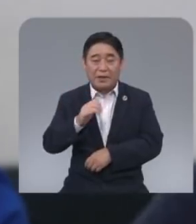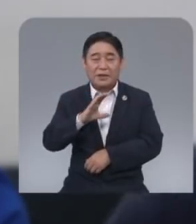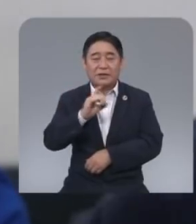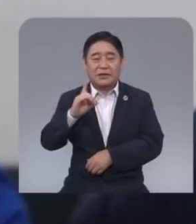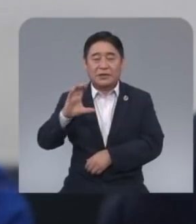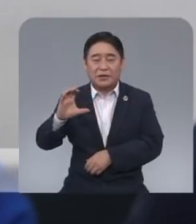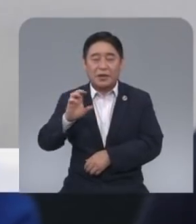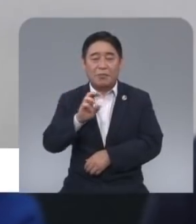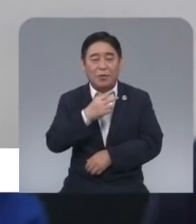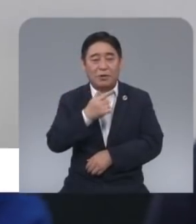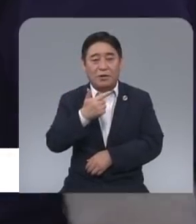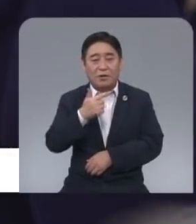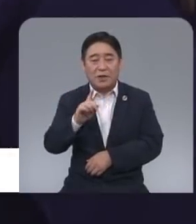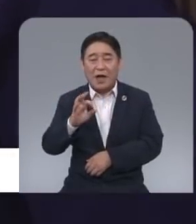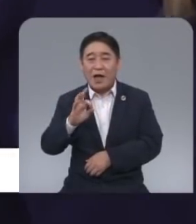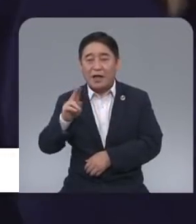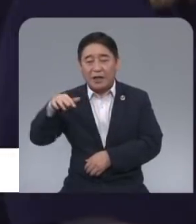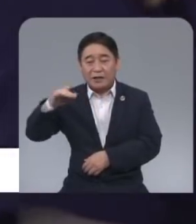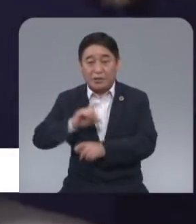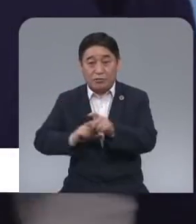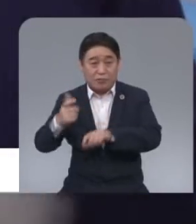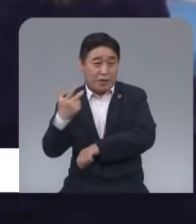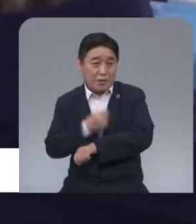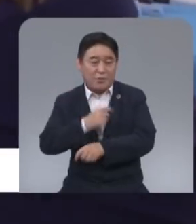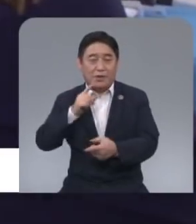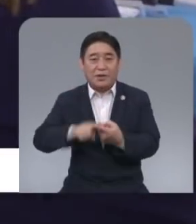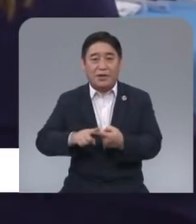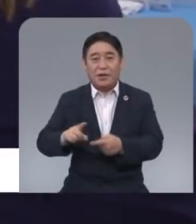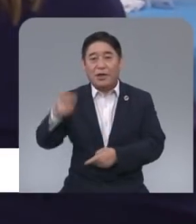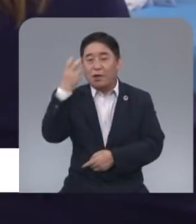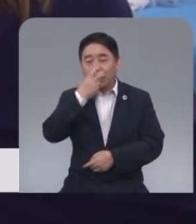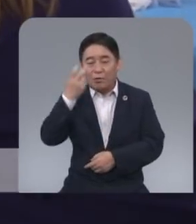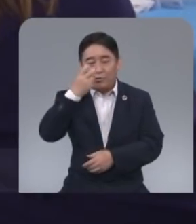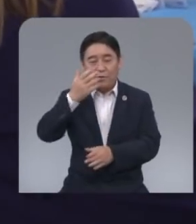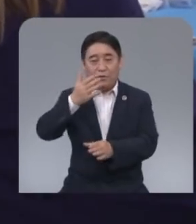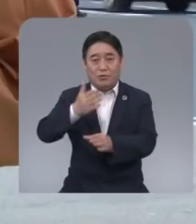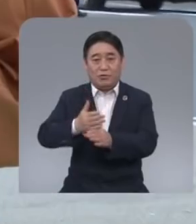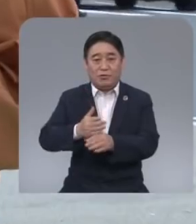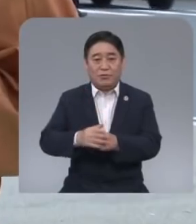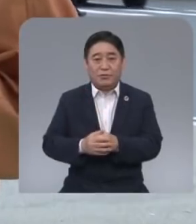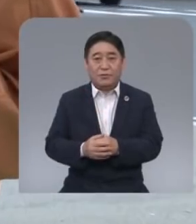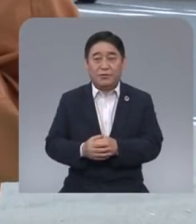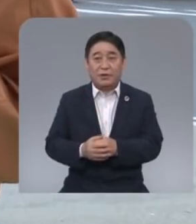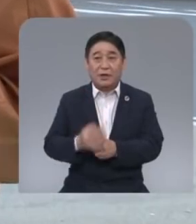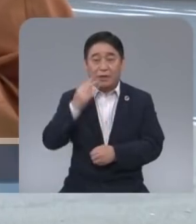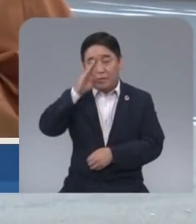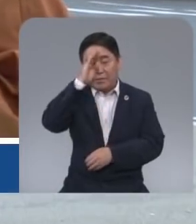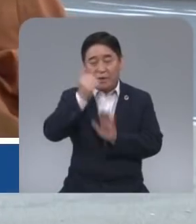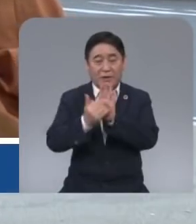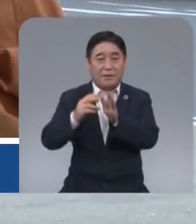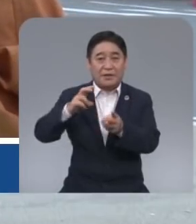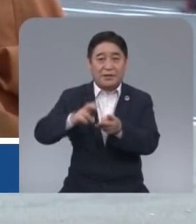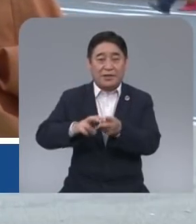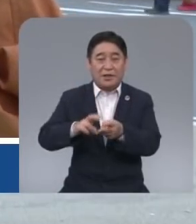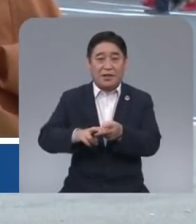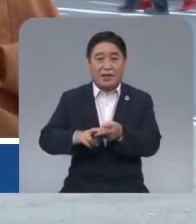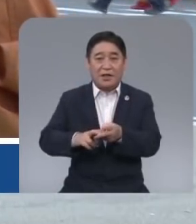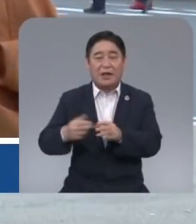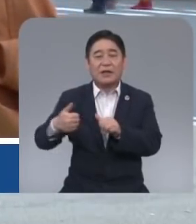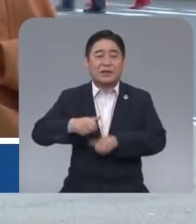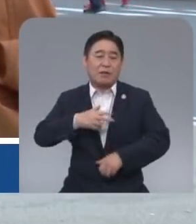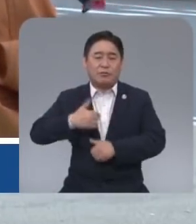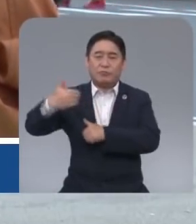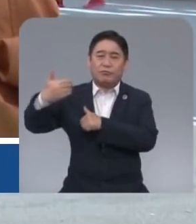CDC는 모더나와 얀센 백신의 추가 접종에 대해서도 검토 작업을 벌이고 있습니다. 미국 질병통제예방센터가